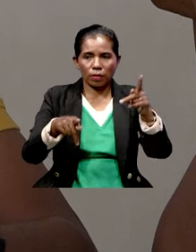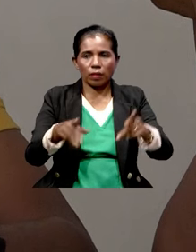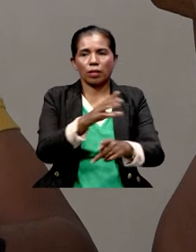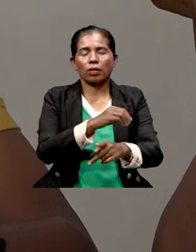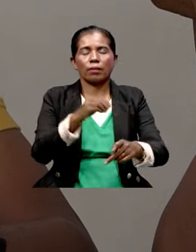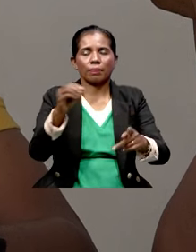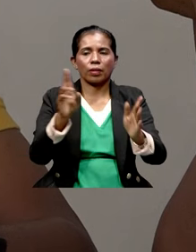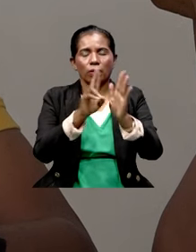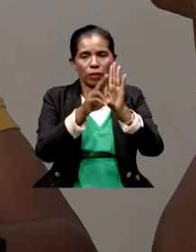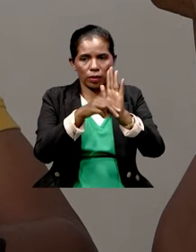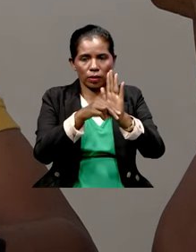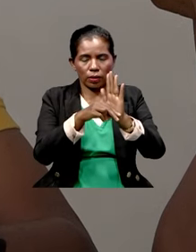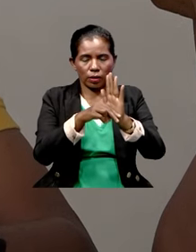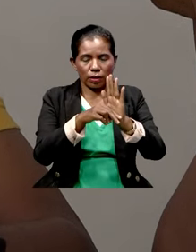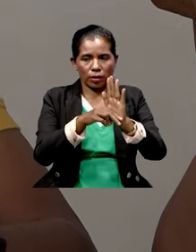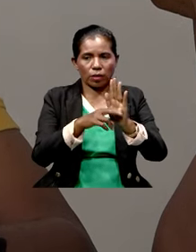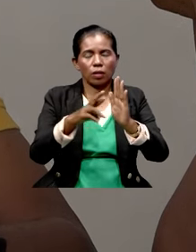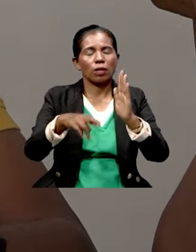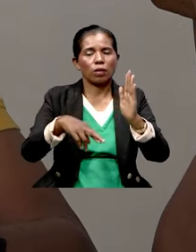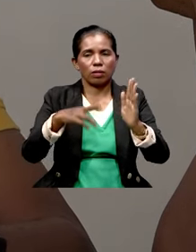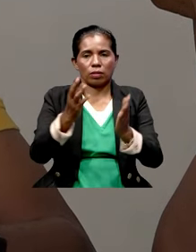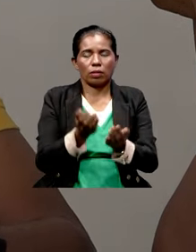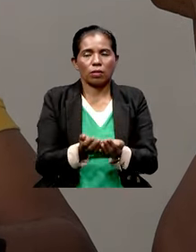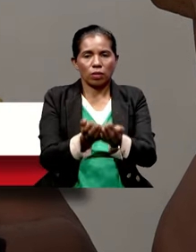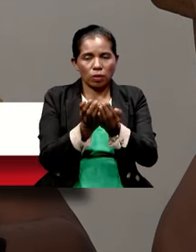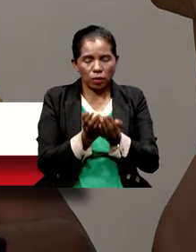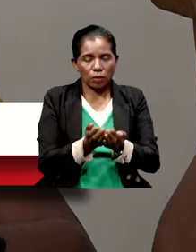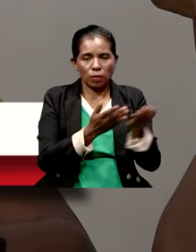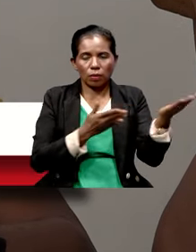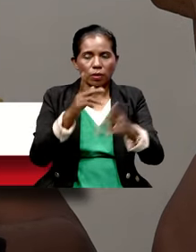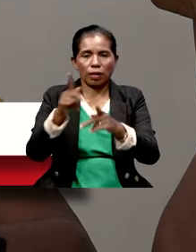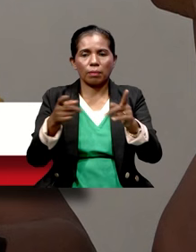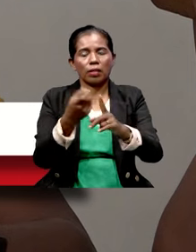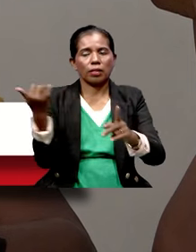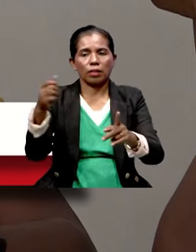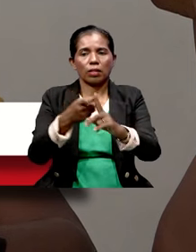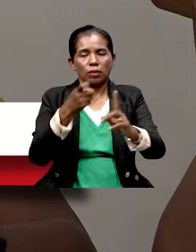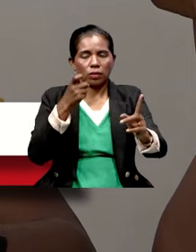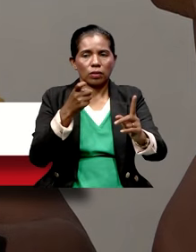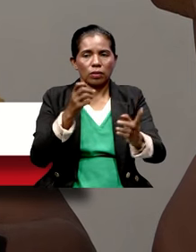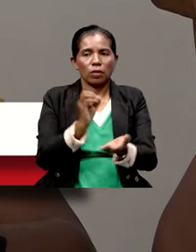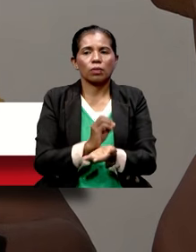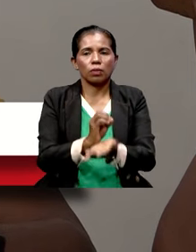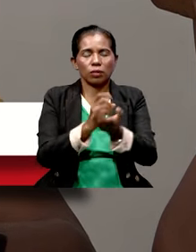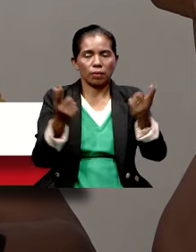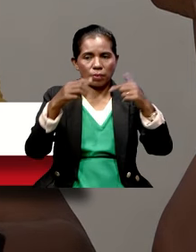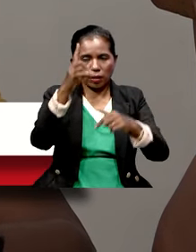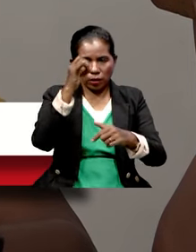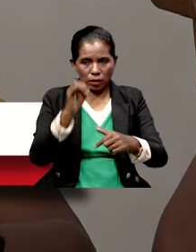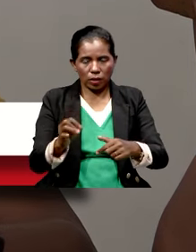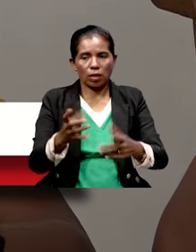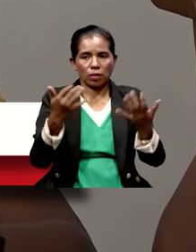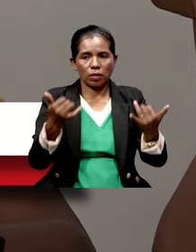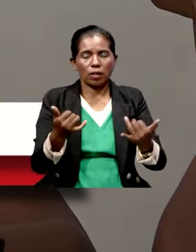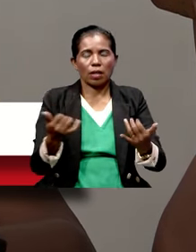ba Berlin Ramelau nebe matula srani sire usi o ikusi mai dili e agora